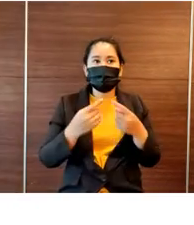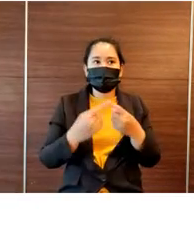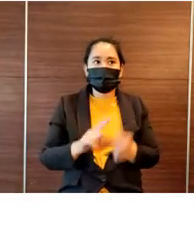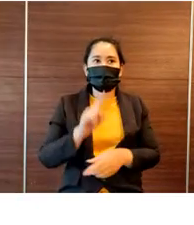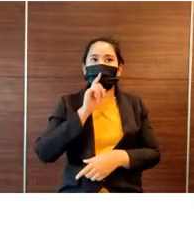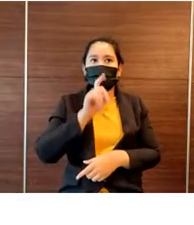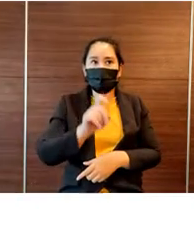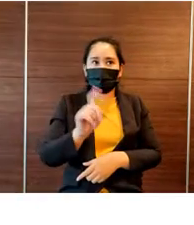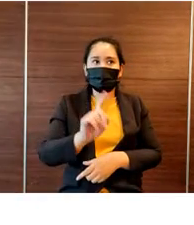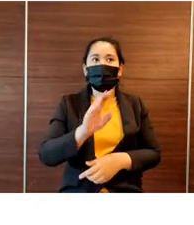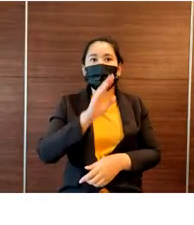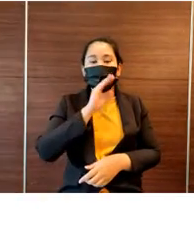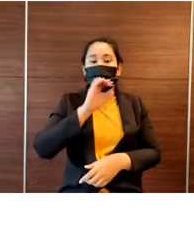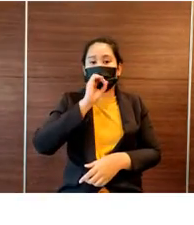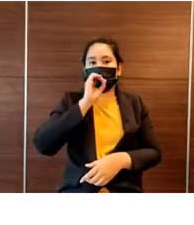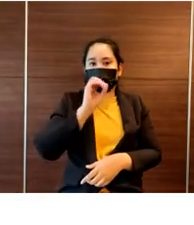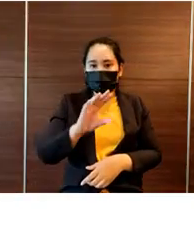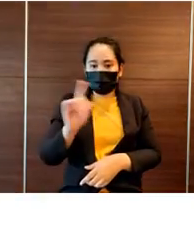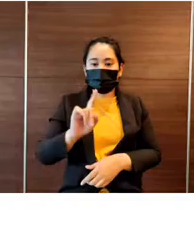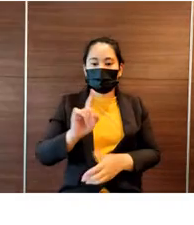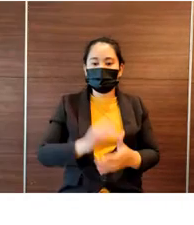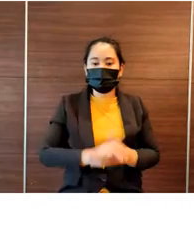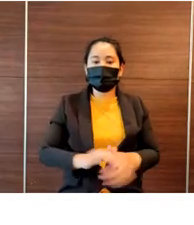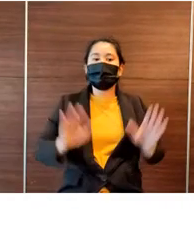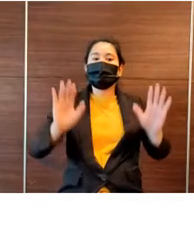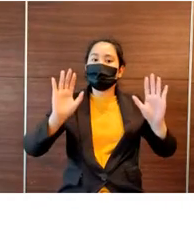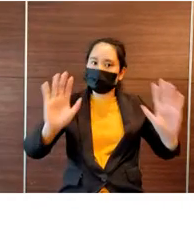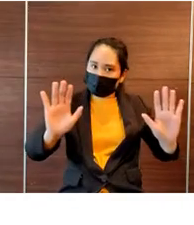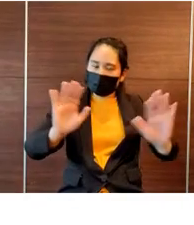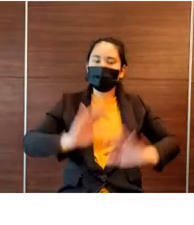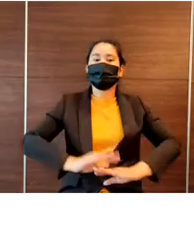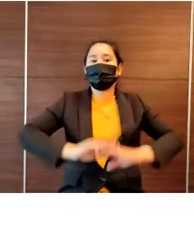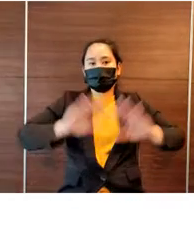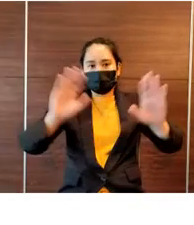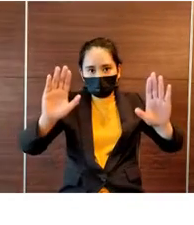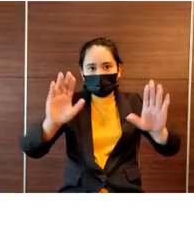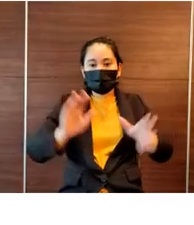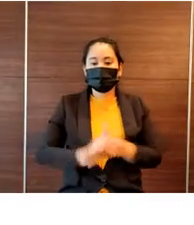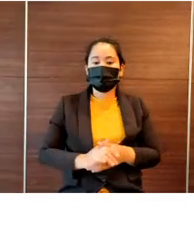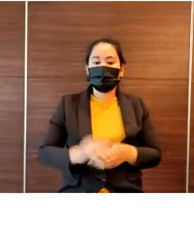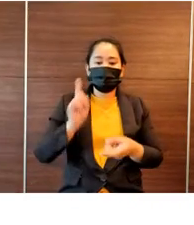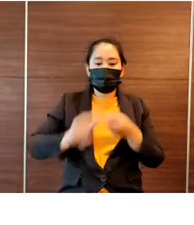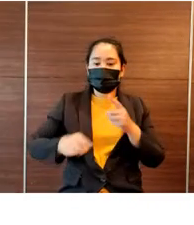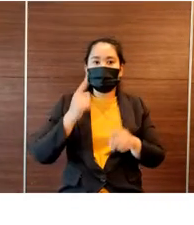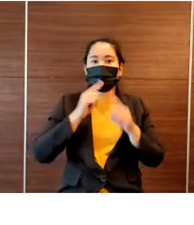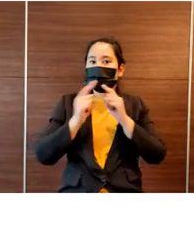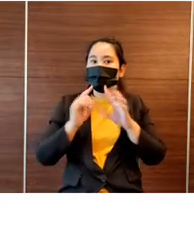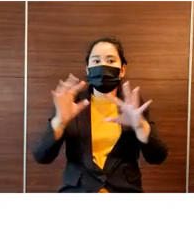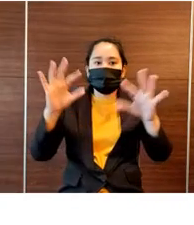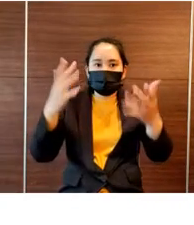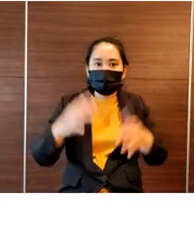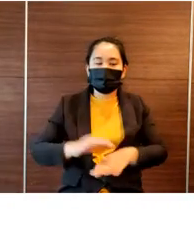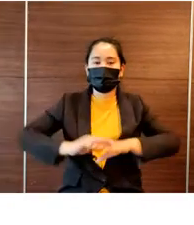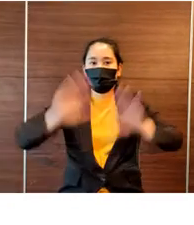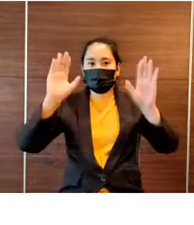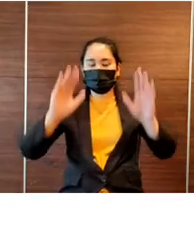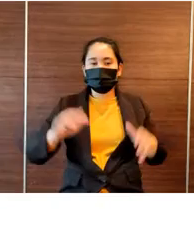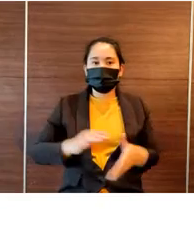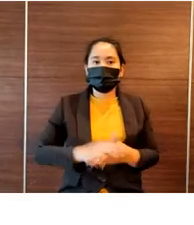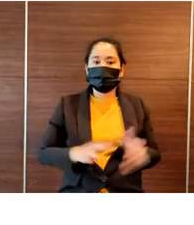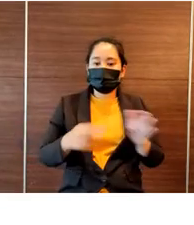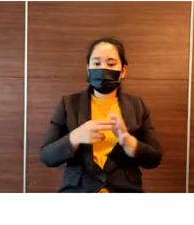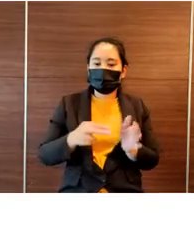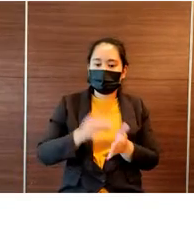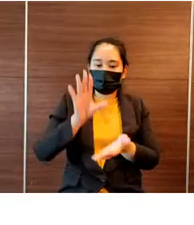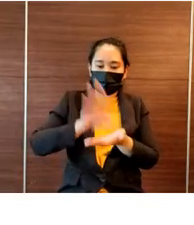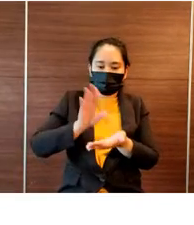เลยคือถ้าเราบอกว่าเลิกเถอะจ้าเพื่อเราเลิกคุยกับเราเลยนะแล้วเราก็จะไม่ได้ข้อมูล